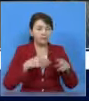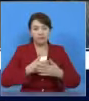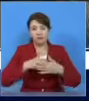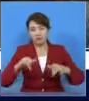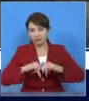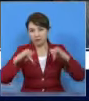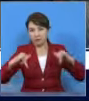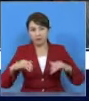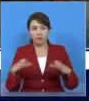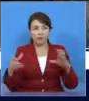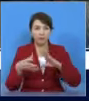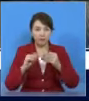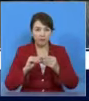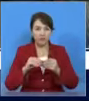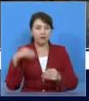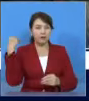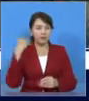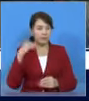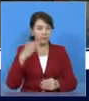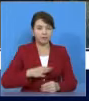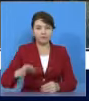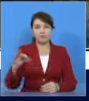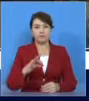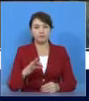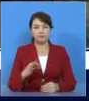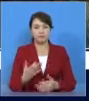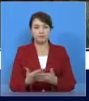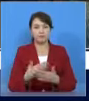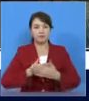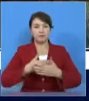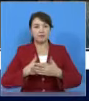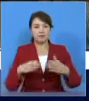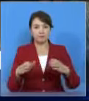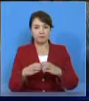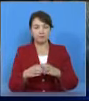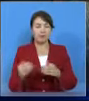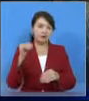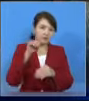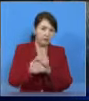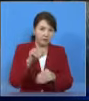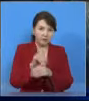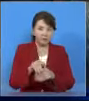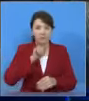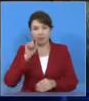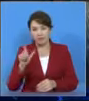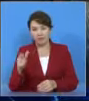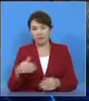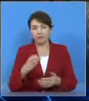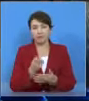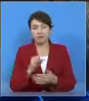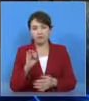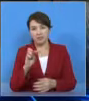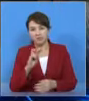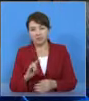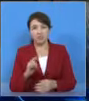развития гражданского общества в Актюбинской области, активного вовлечения молодежи в проекты,